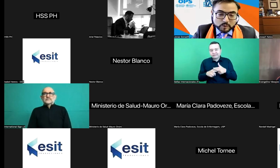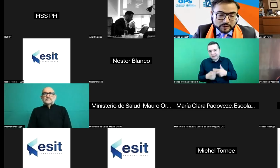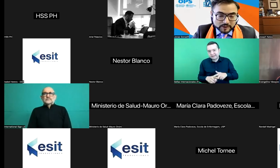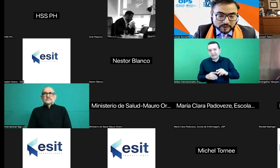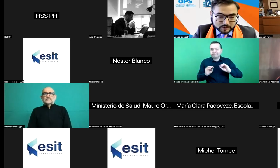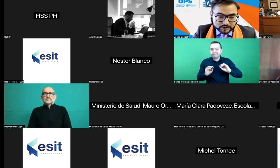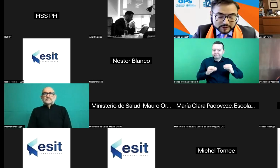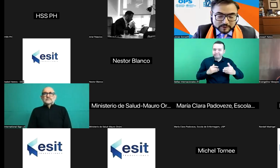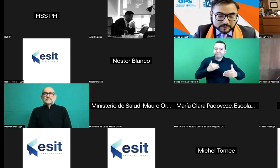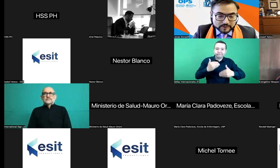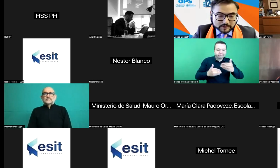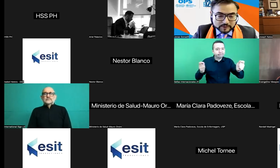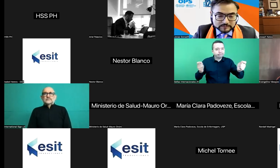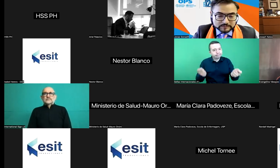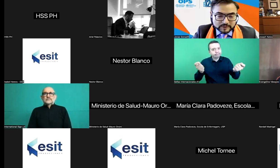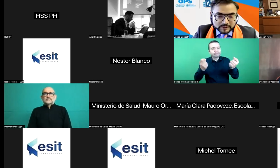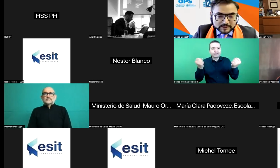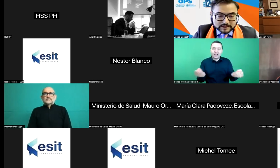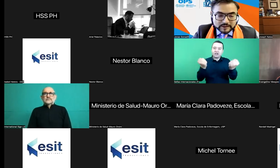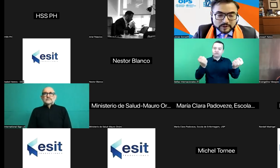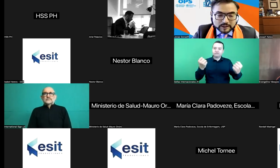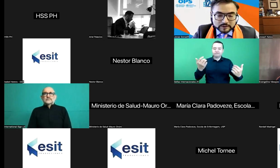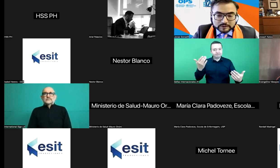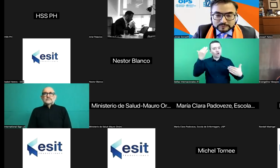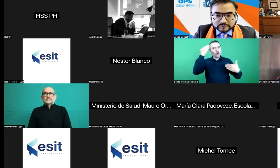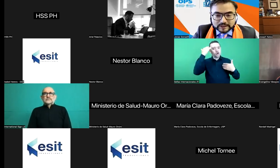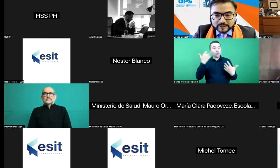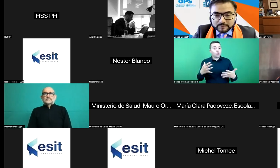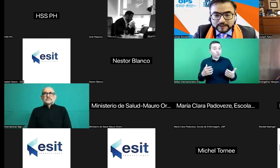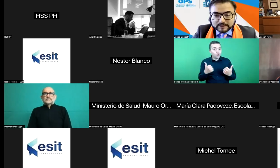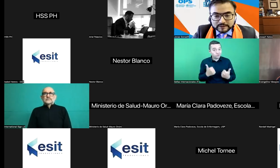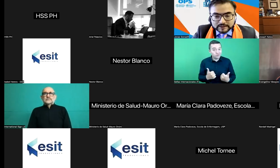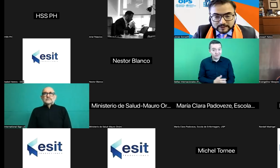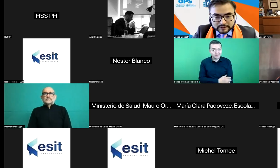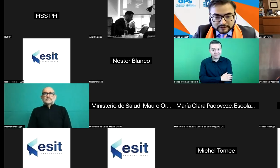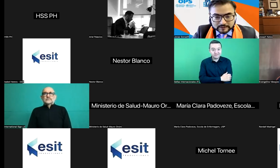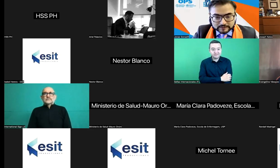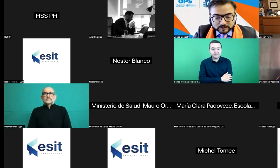Evangelina. Vous avez organisé des ateliers, des actions.